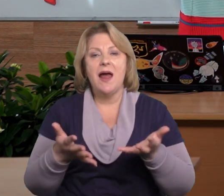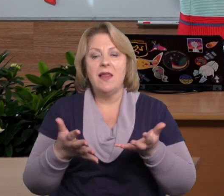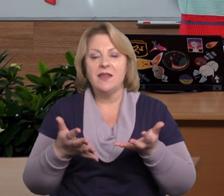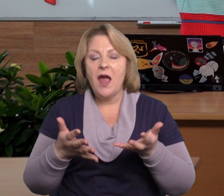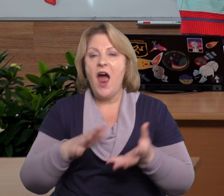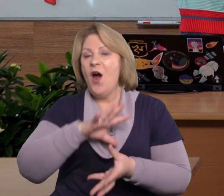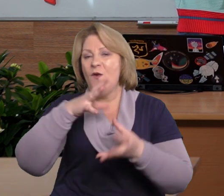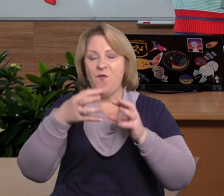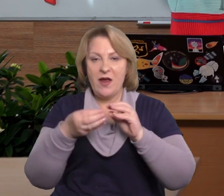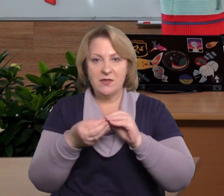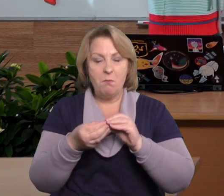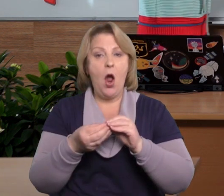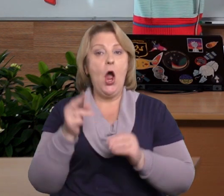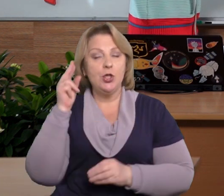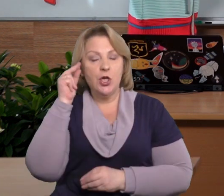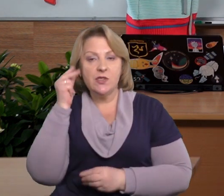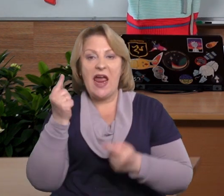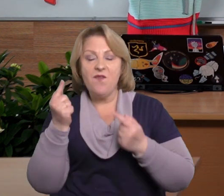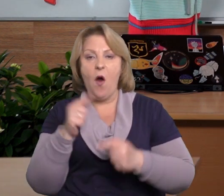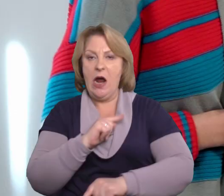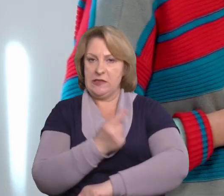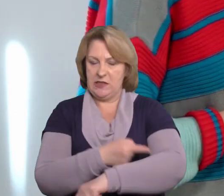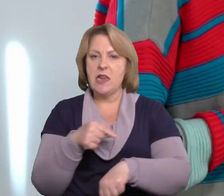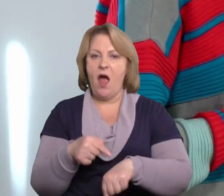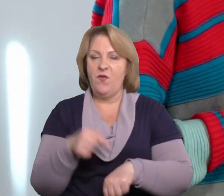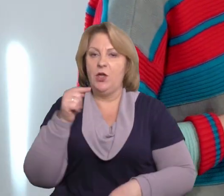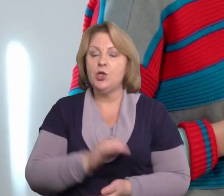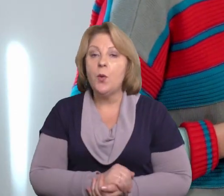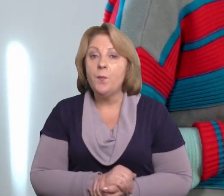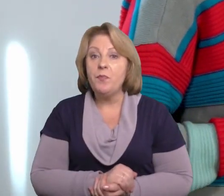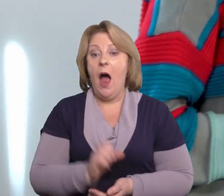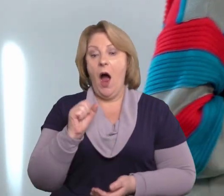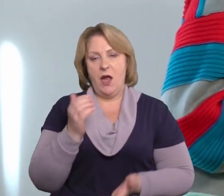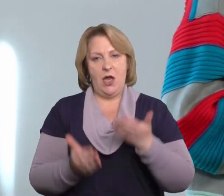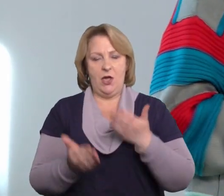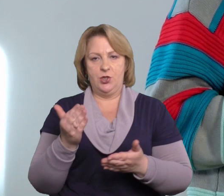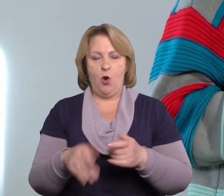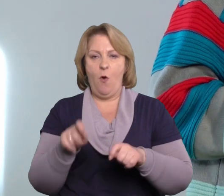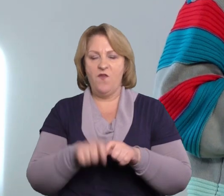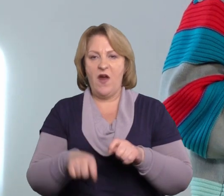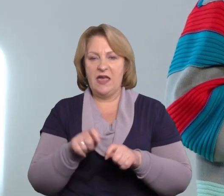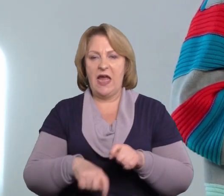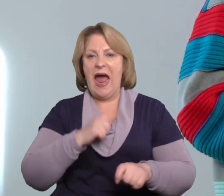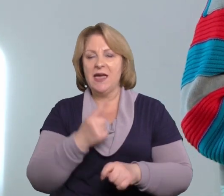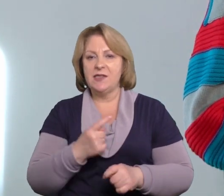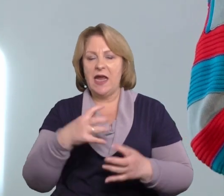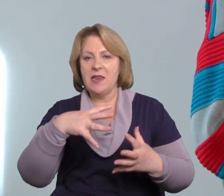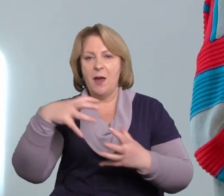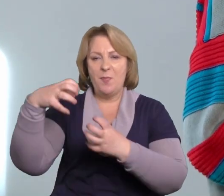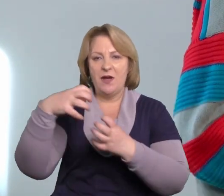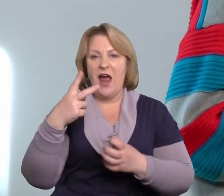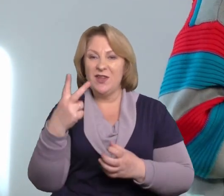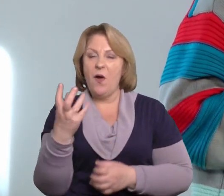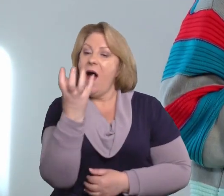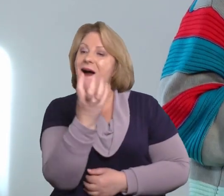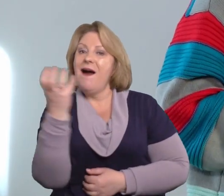цей добуток буде числом великим, і сила буде відчутною. Втім, якщо ж ми будемо вимірювати силу притягання між двома яблуками